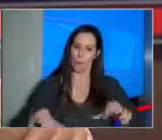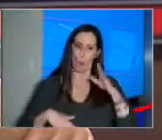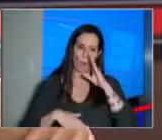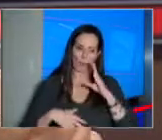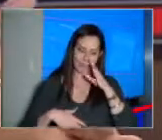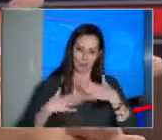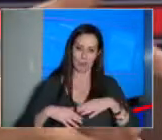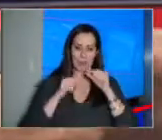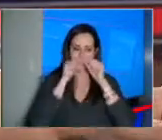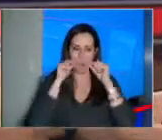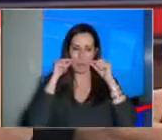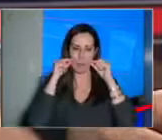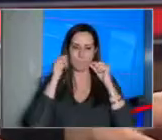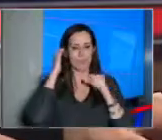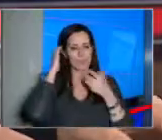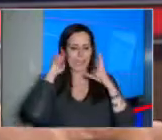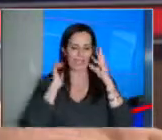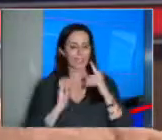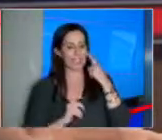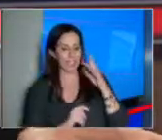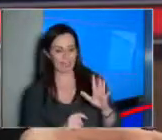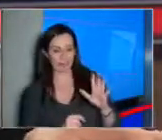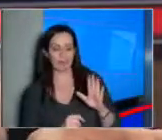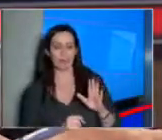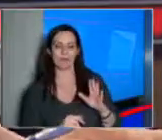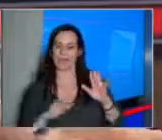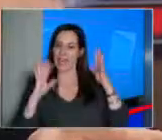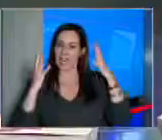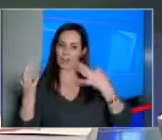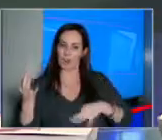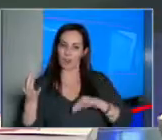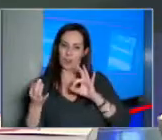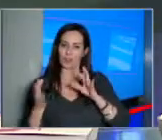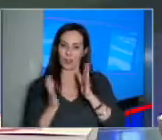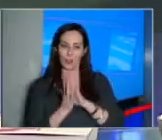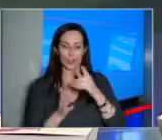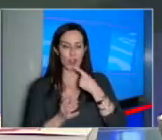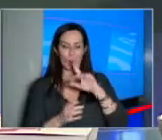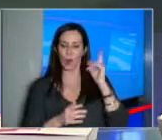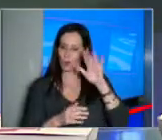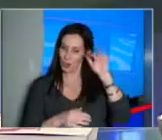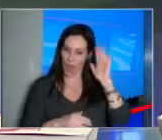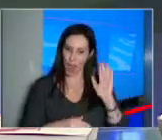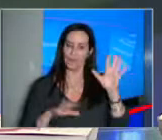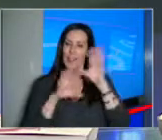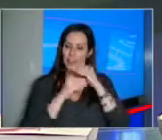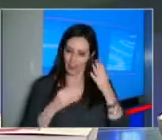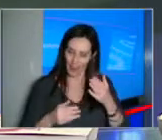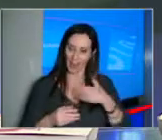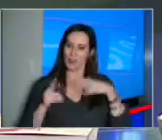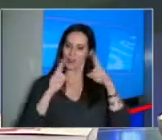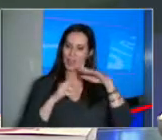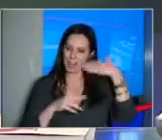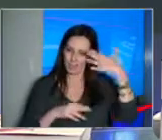עם שפמים, זה כל הכיף. תשמעי, התלהבו מהנגינה שלך, הם מבקשים שכשאני אומר לכולם שלום, ערב טוב, אנחנו